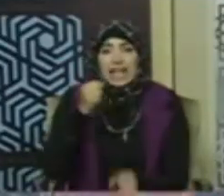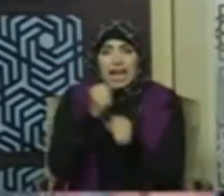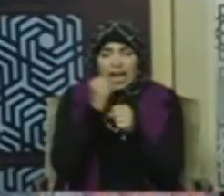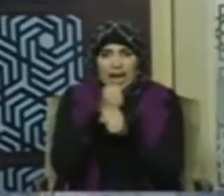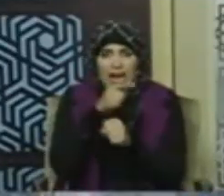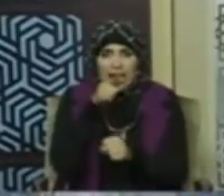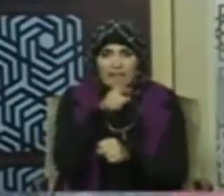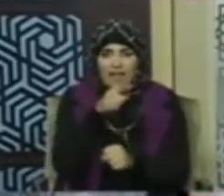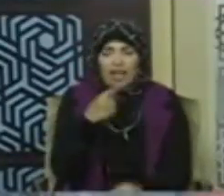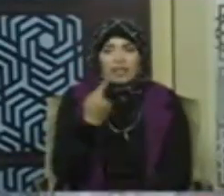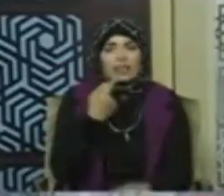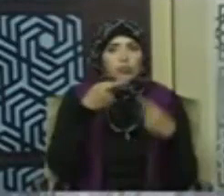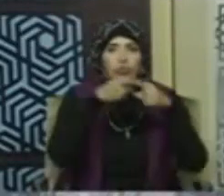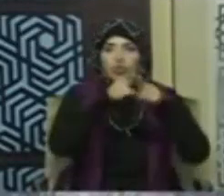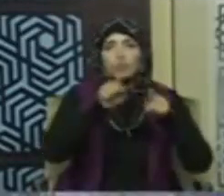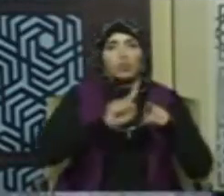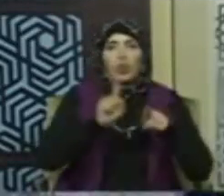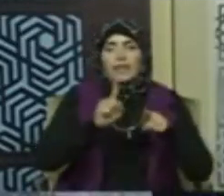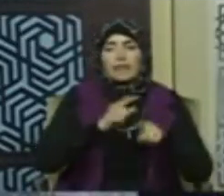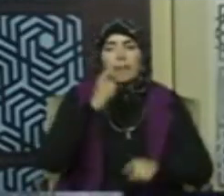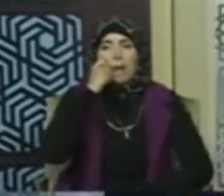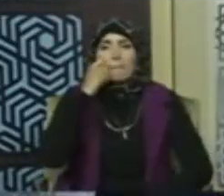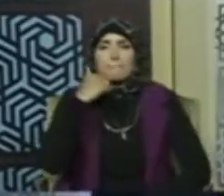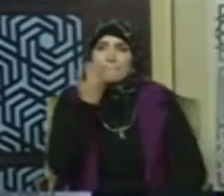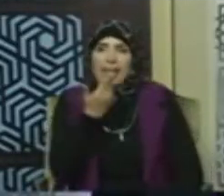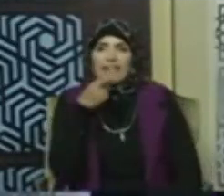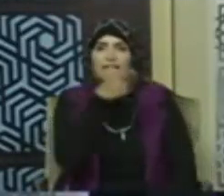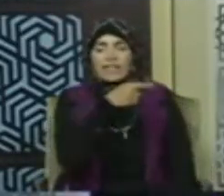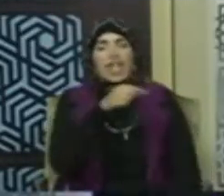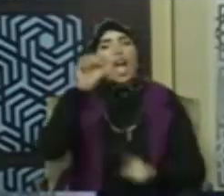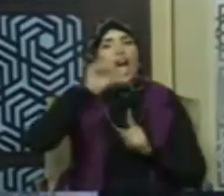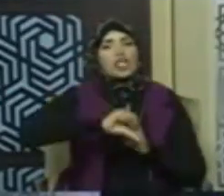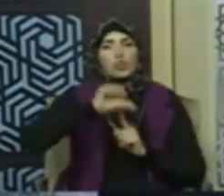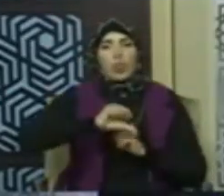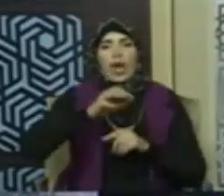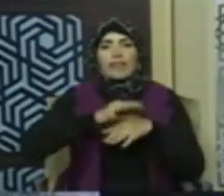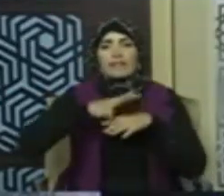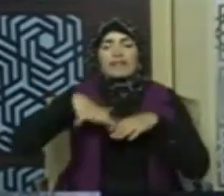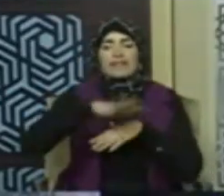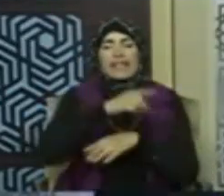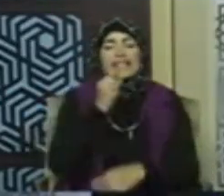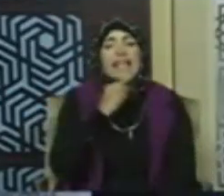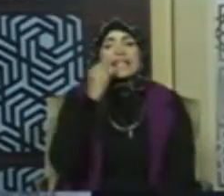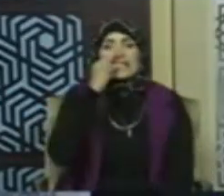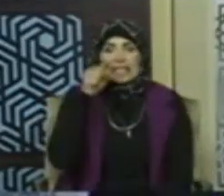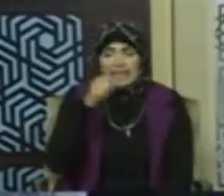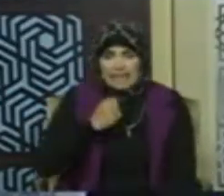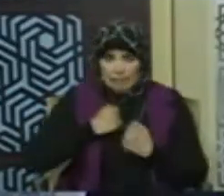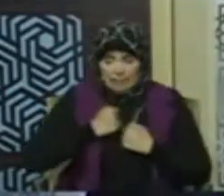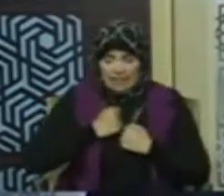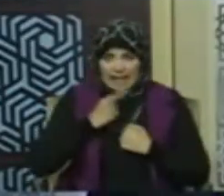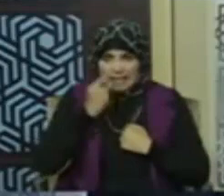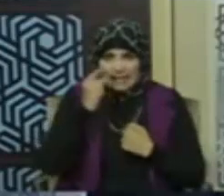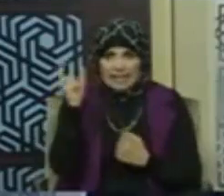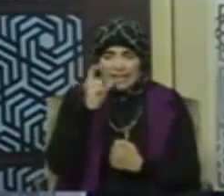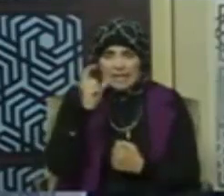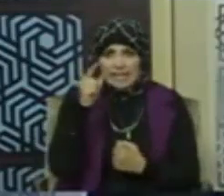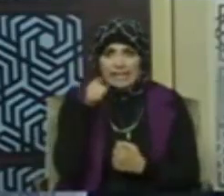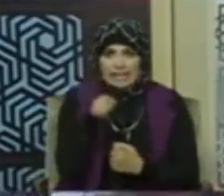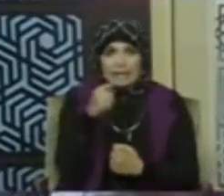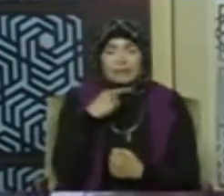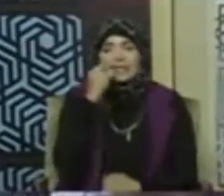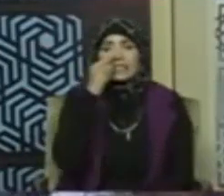لا يليق ويتبجح فهذا أسوأ الناس. ديننا دين الفطرة السليمة، نحن في